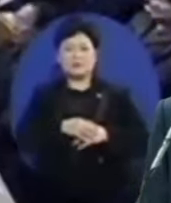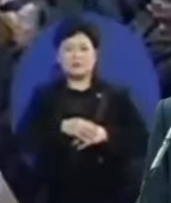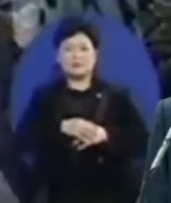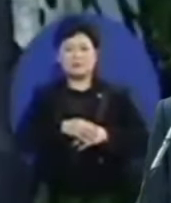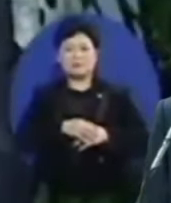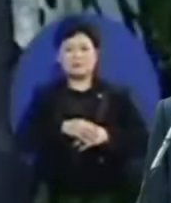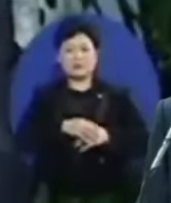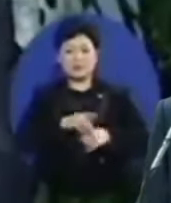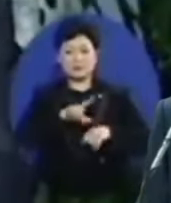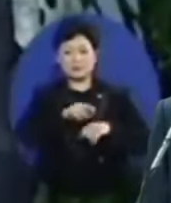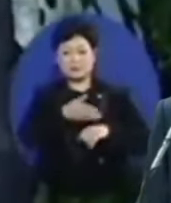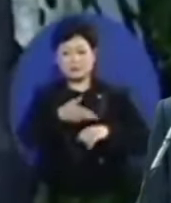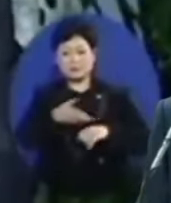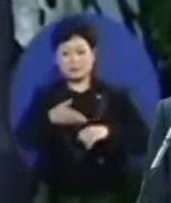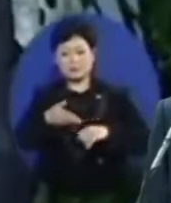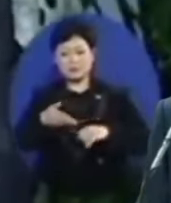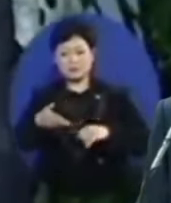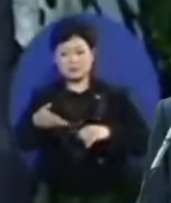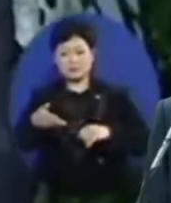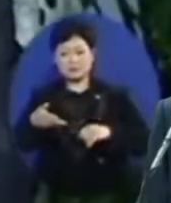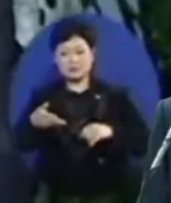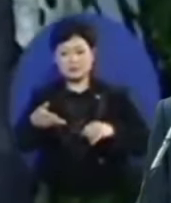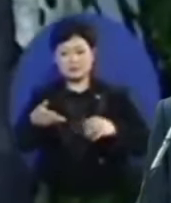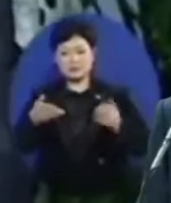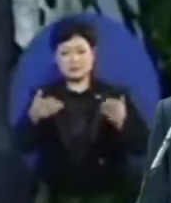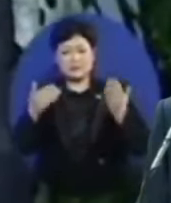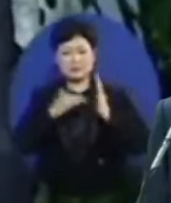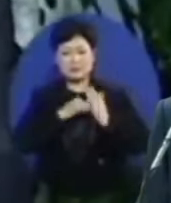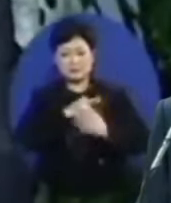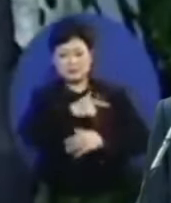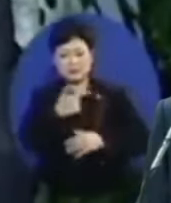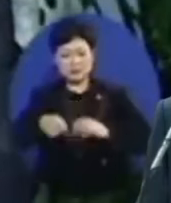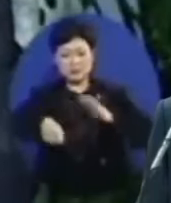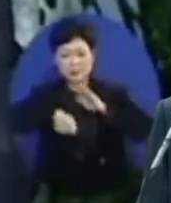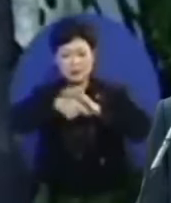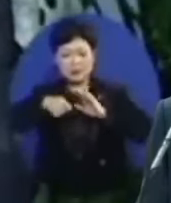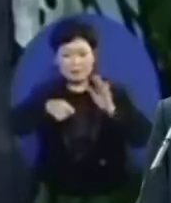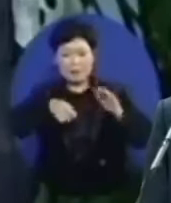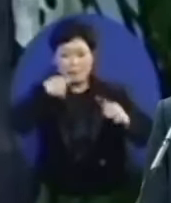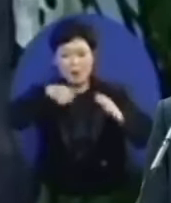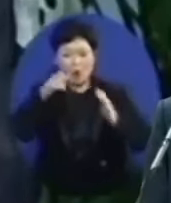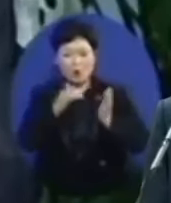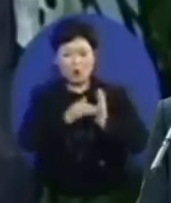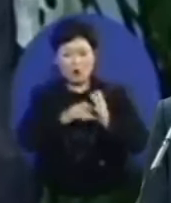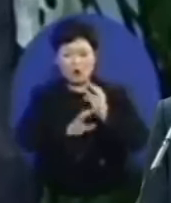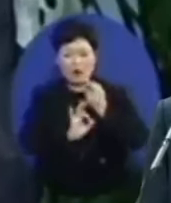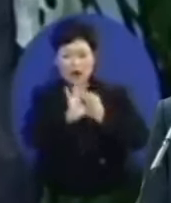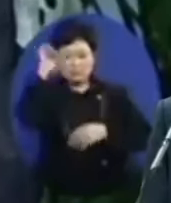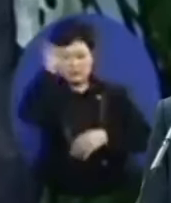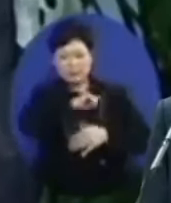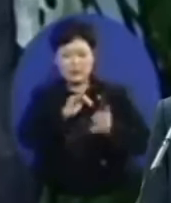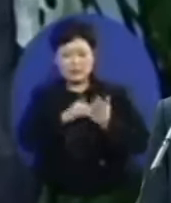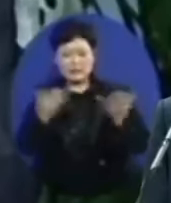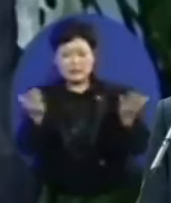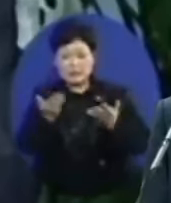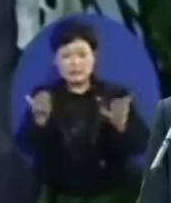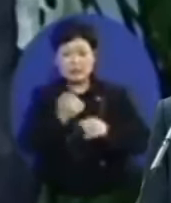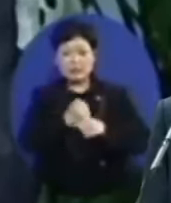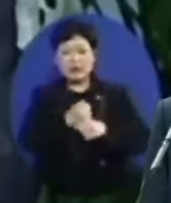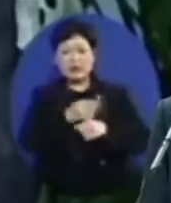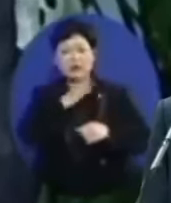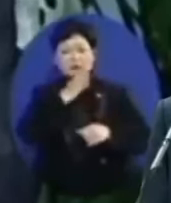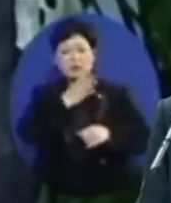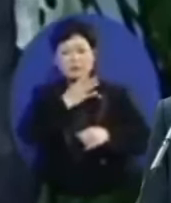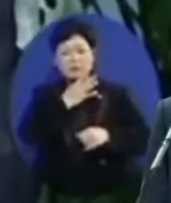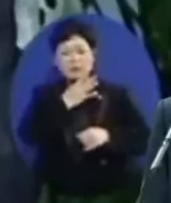초저녁이 지나고 난 다음에 저녁을 먹고 아침 새벽까지 일할 때는